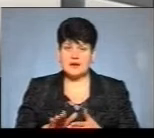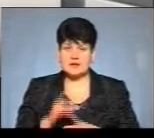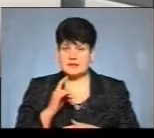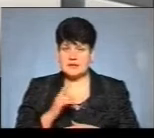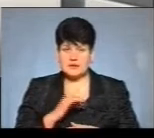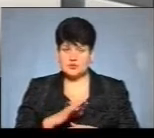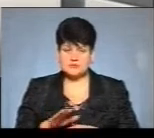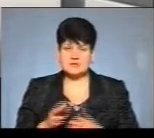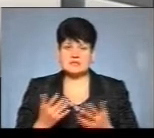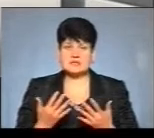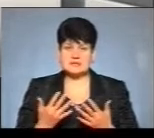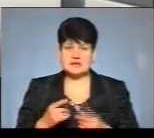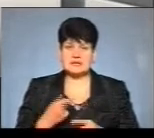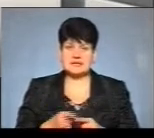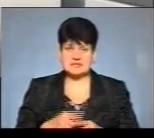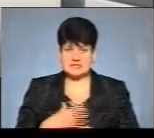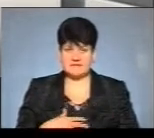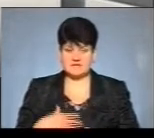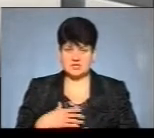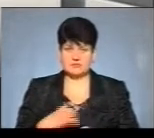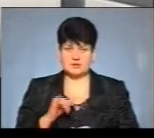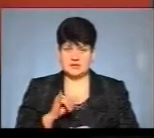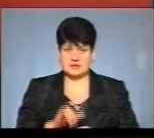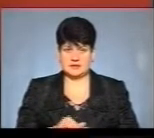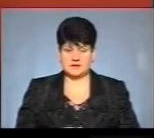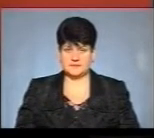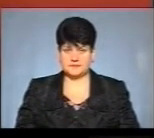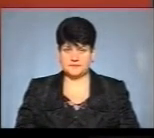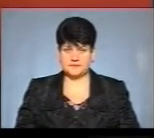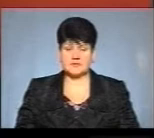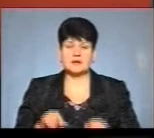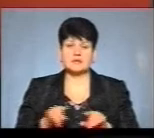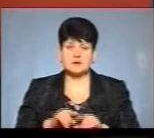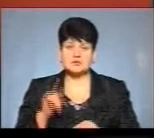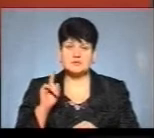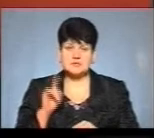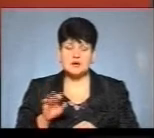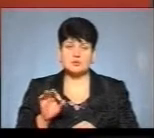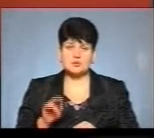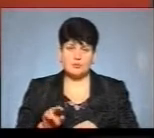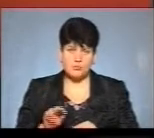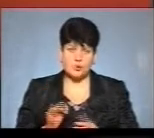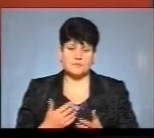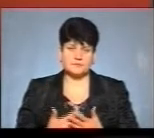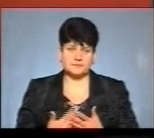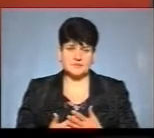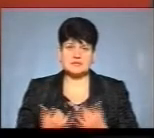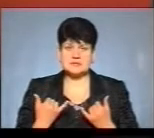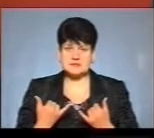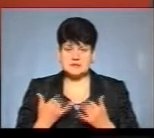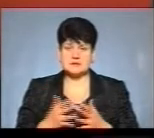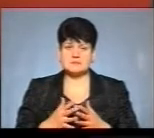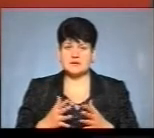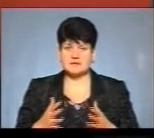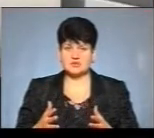розуміють, наскільки це важливо для них самих. Також знаю, що по статистиці зараз переважає